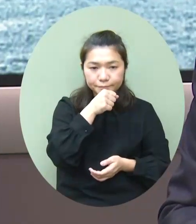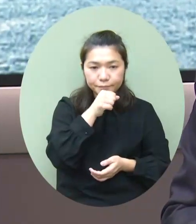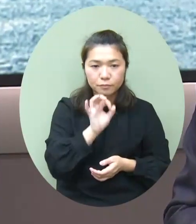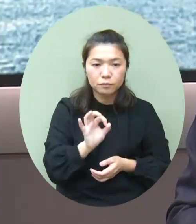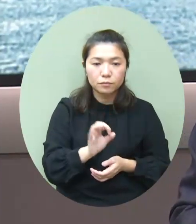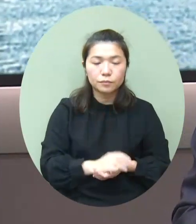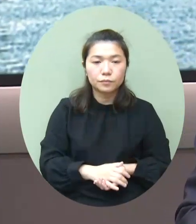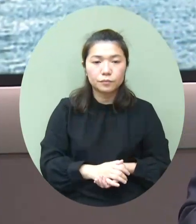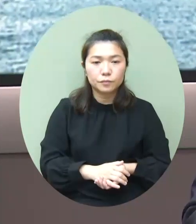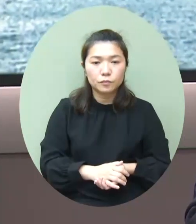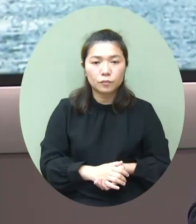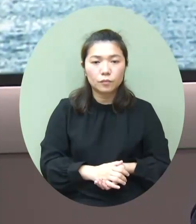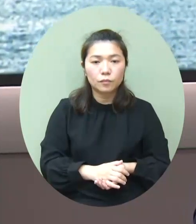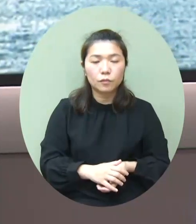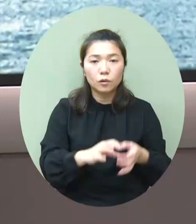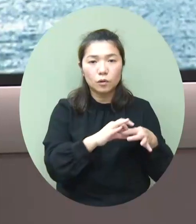好的。